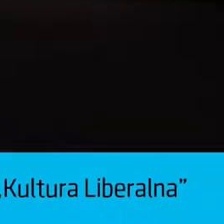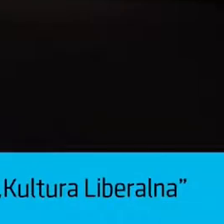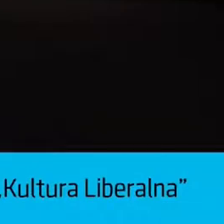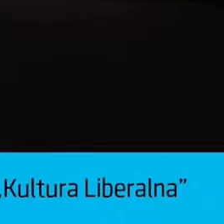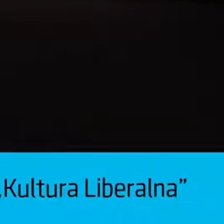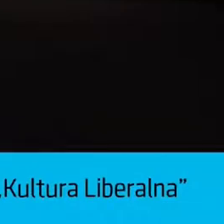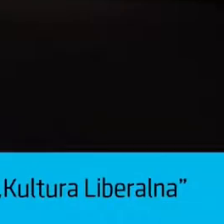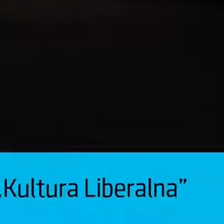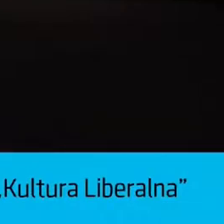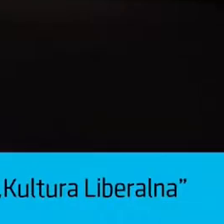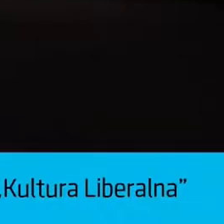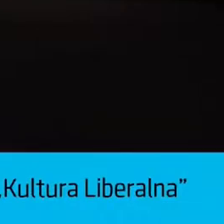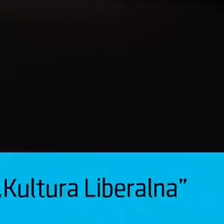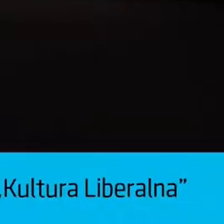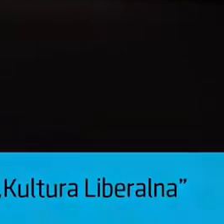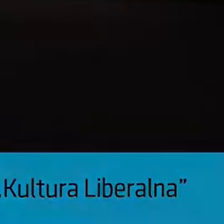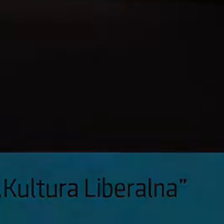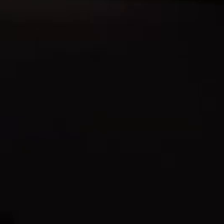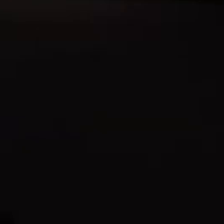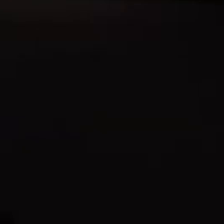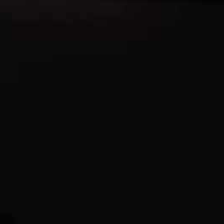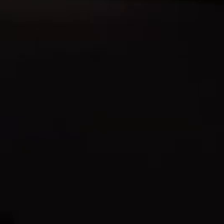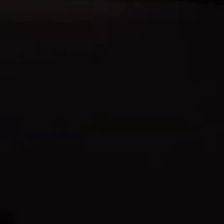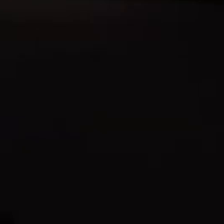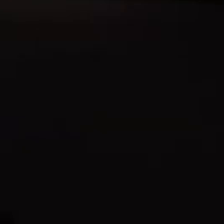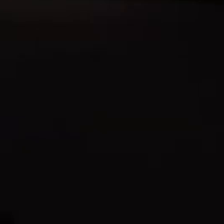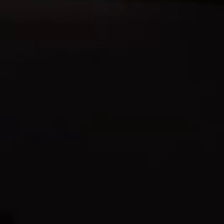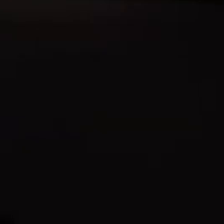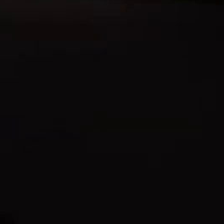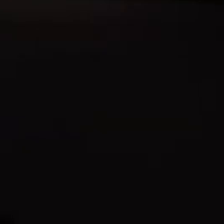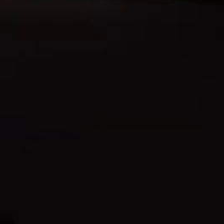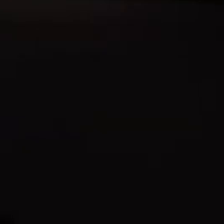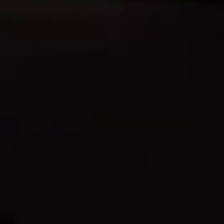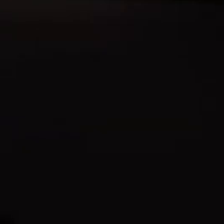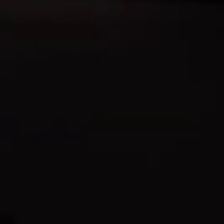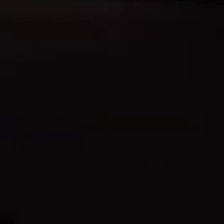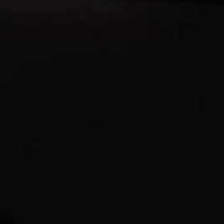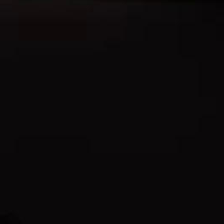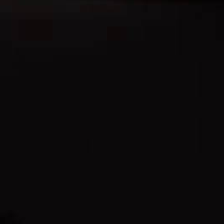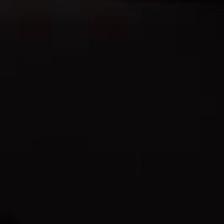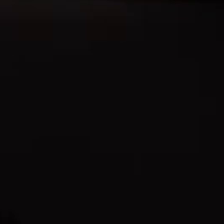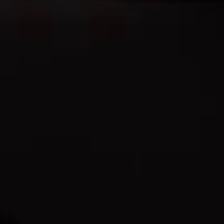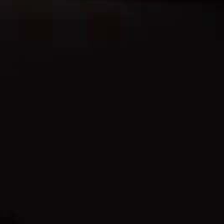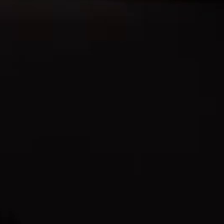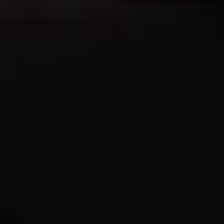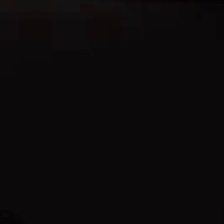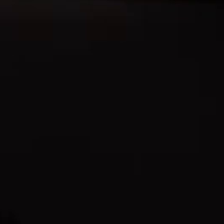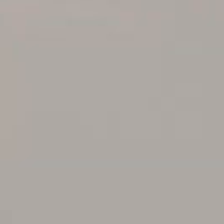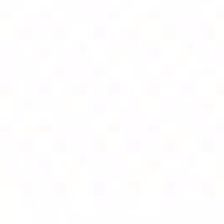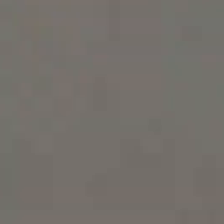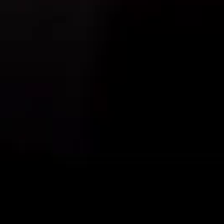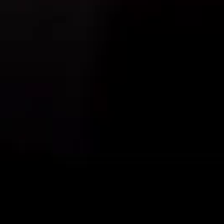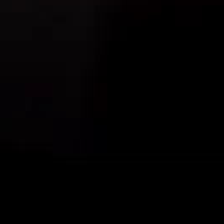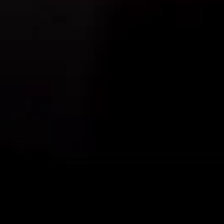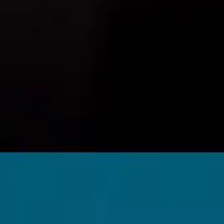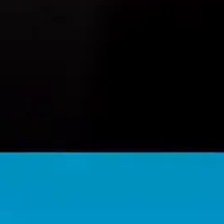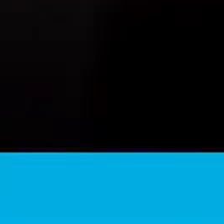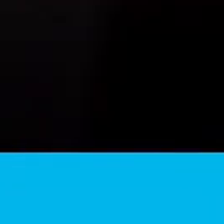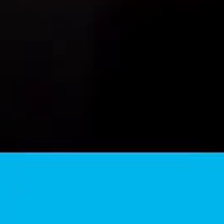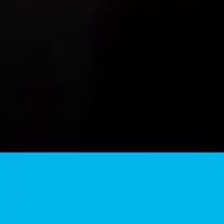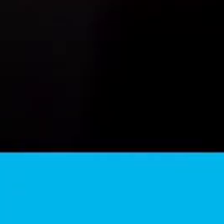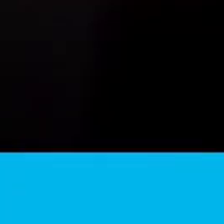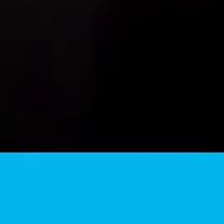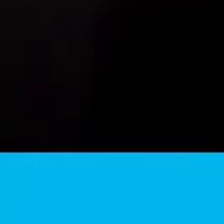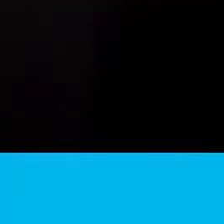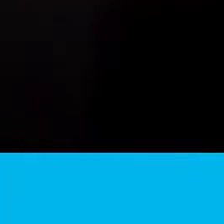jest naprawdę, te słowa podsumowują najlepiej chyba to, co się dzieje co roku w Sopocie. Ten